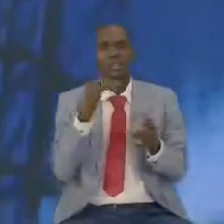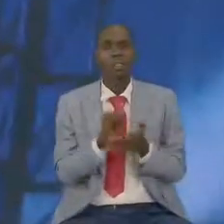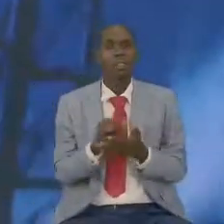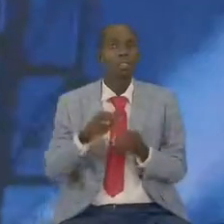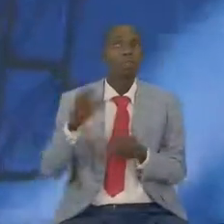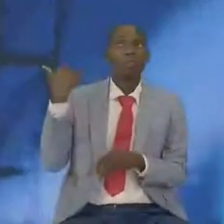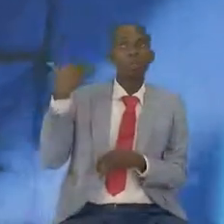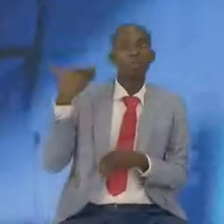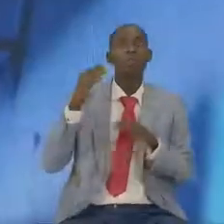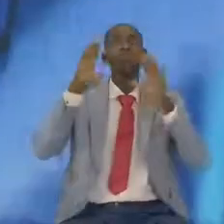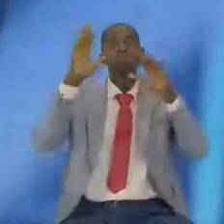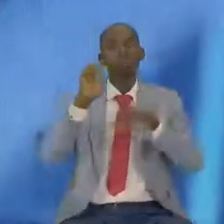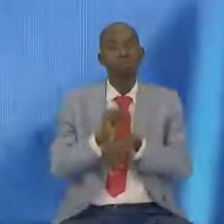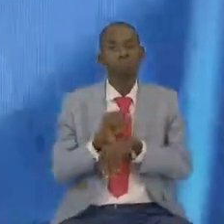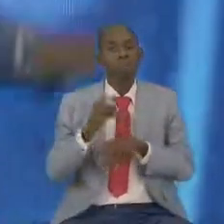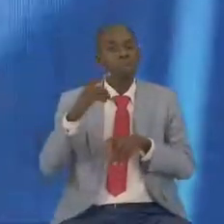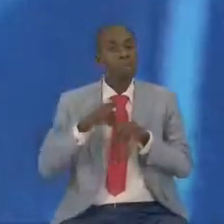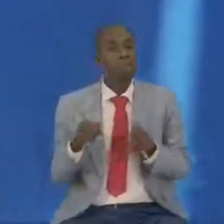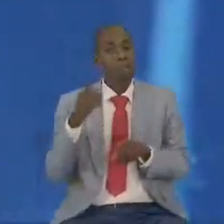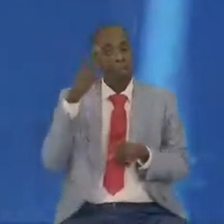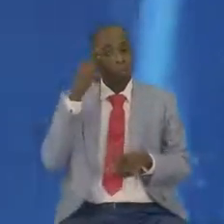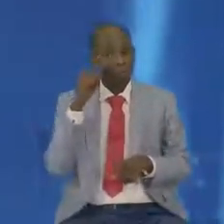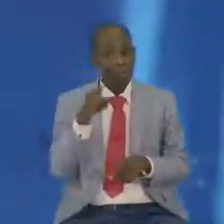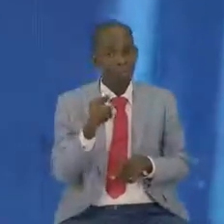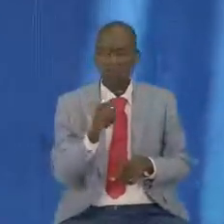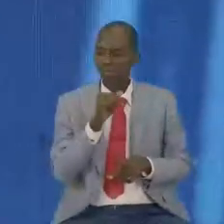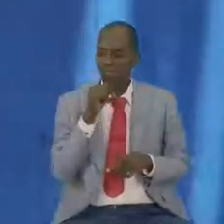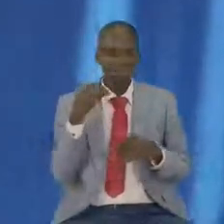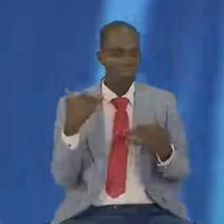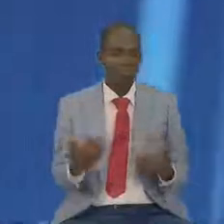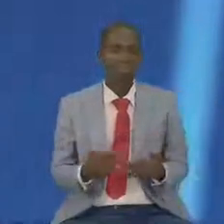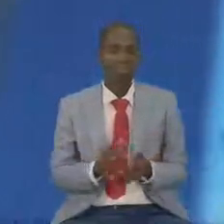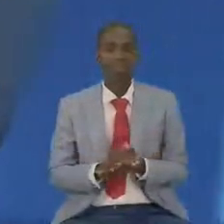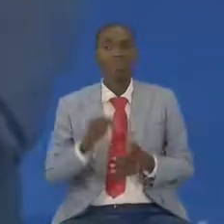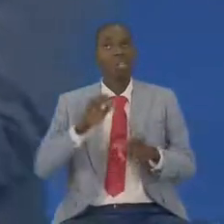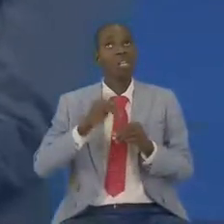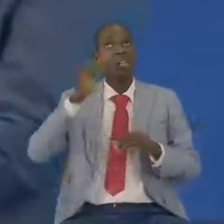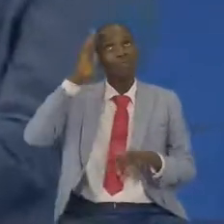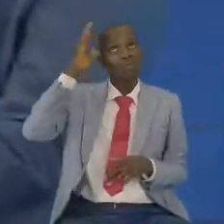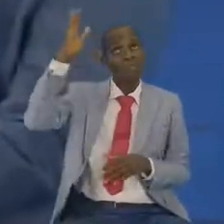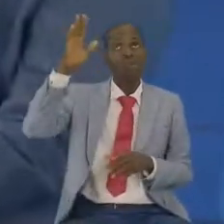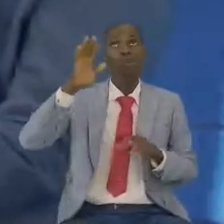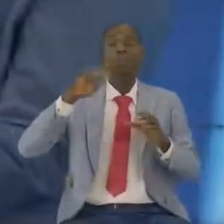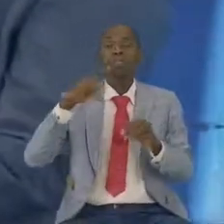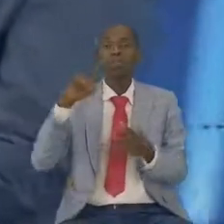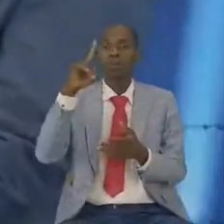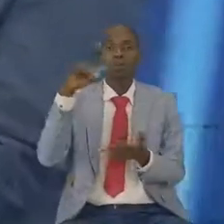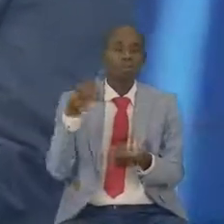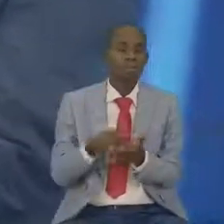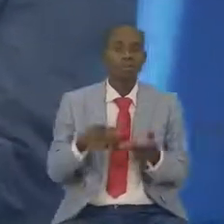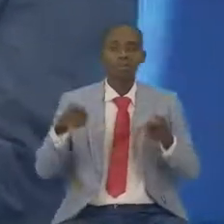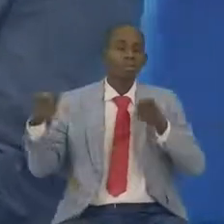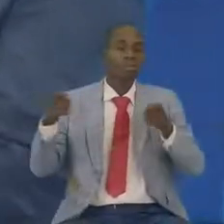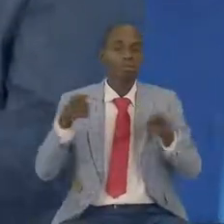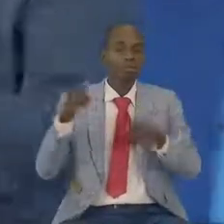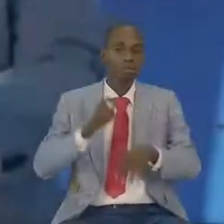passé, les miracles pour eux, ce n'est pas maintenant. Ils disent, dans l'avenir, dans le royaume millénaire, oui,